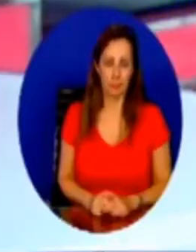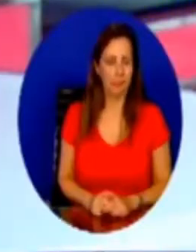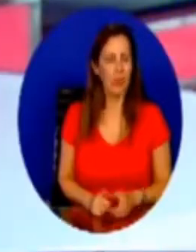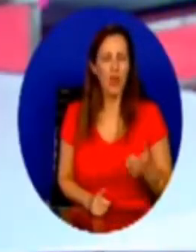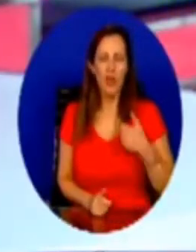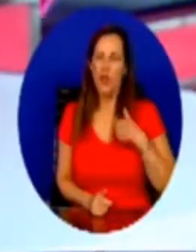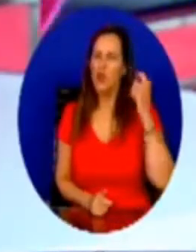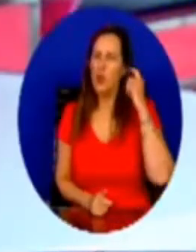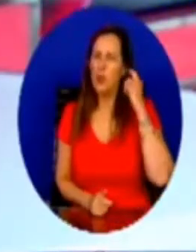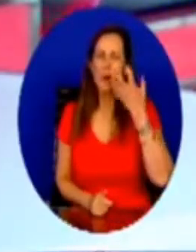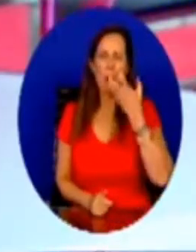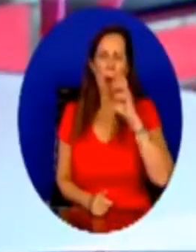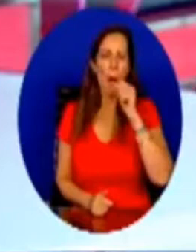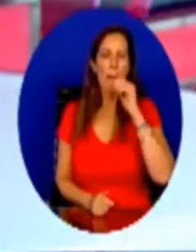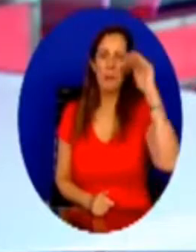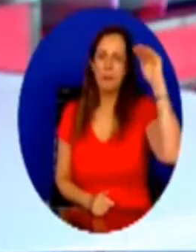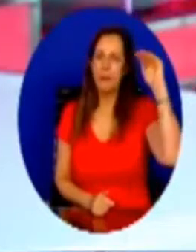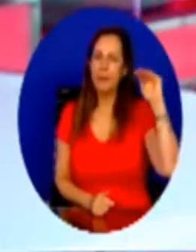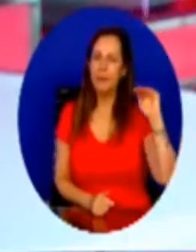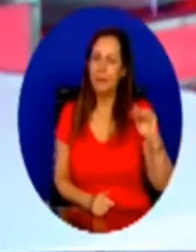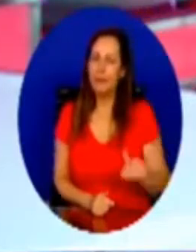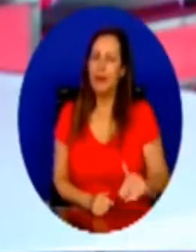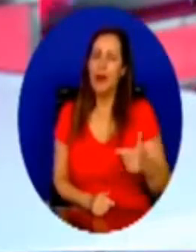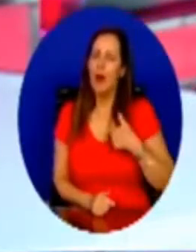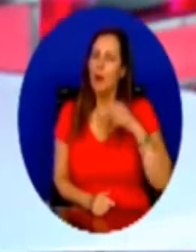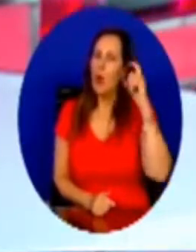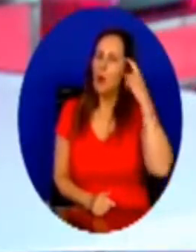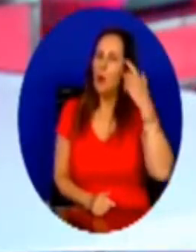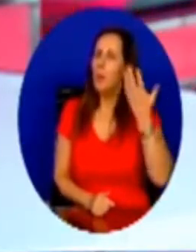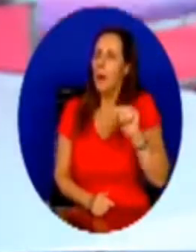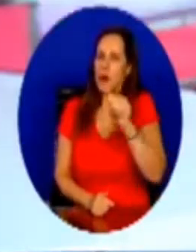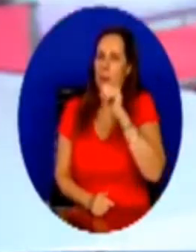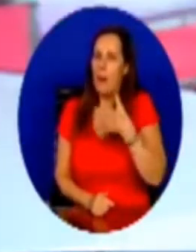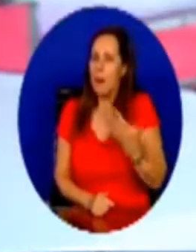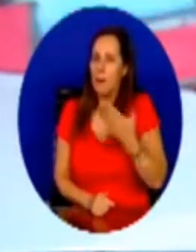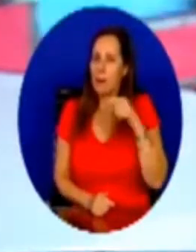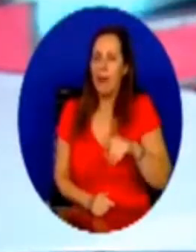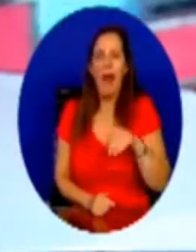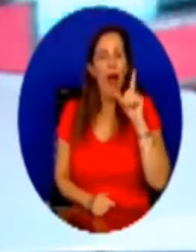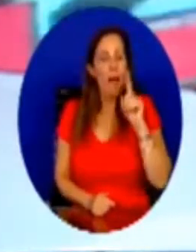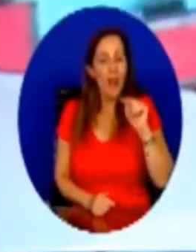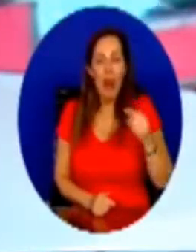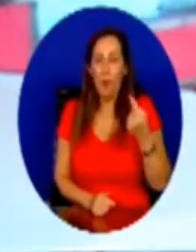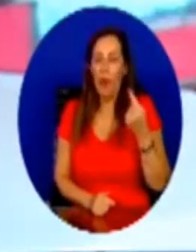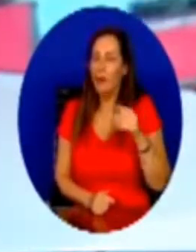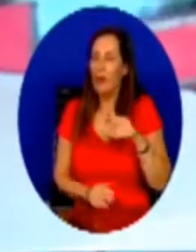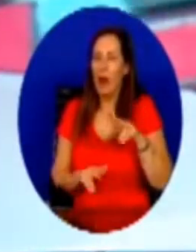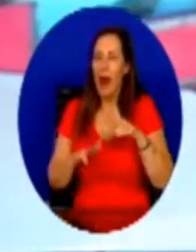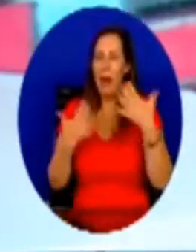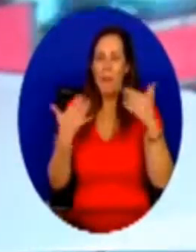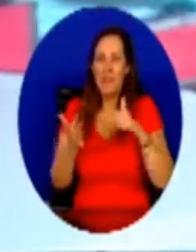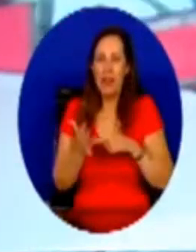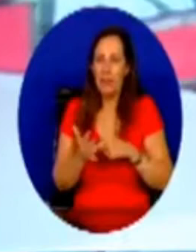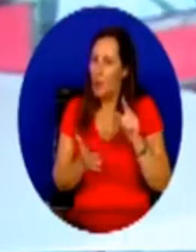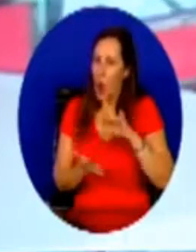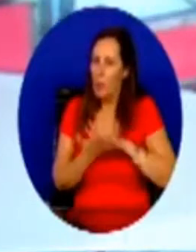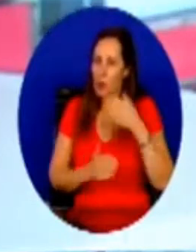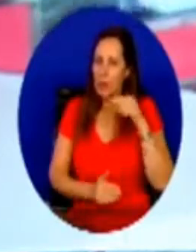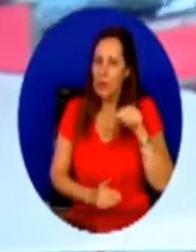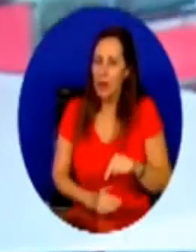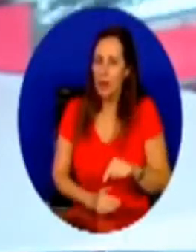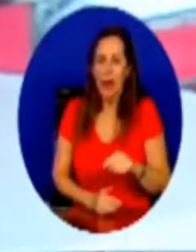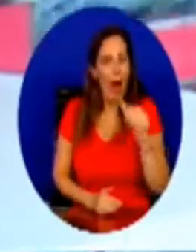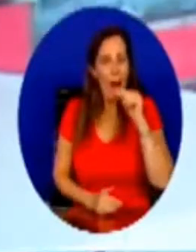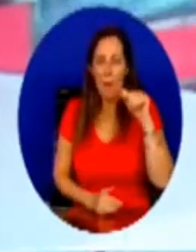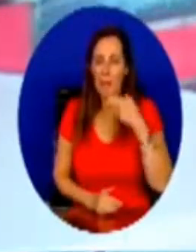כשאנחנו שומעים שמפלס הכינרת יורד לשפל חדש, אנחנו מיד דואגים למצב משק המים בישראל, אבל למרות התנאים האקלימיים הלא פשוטים,